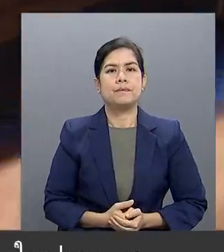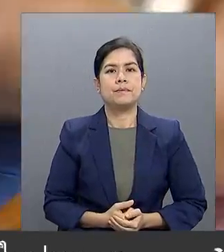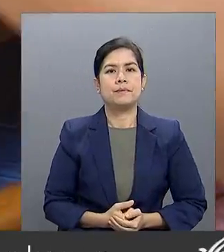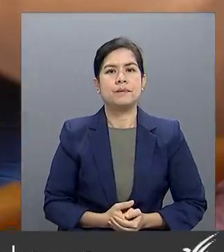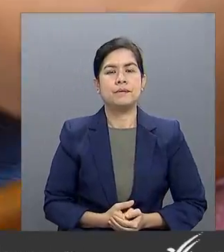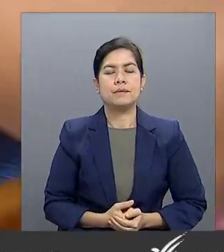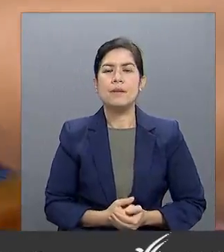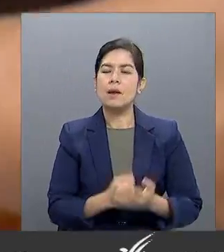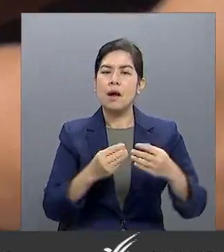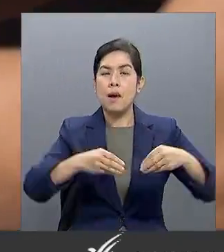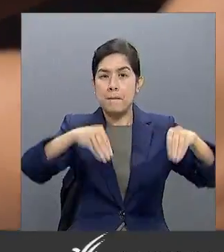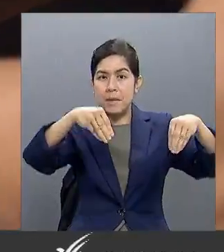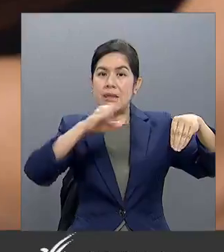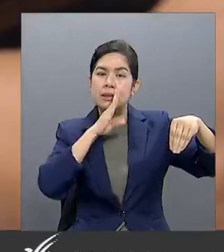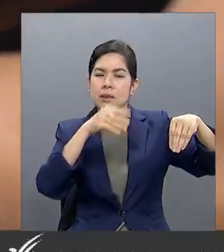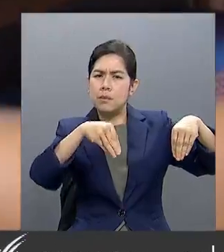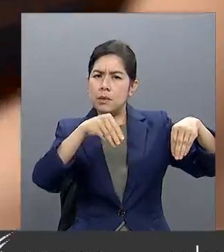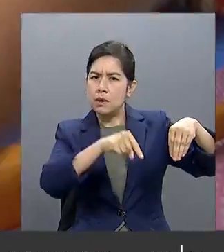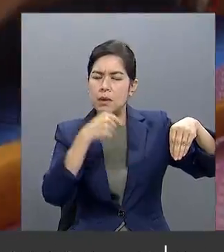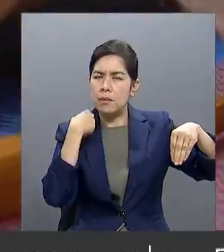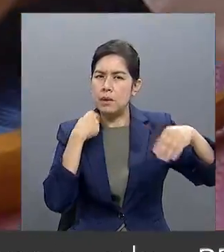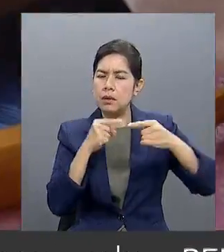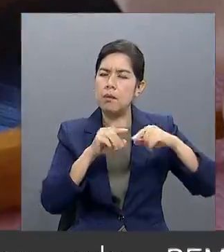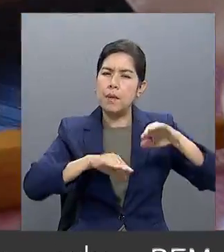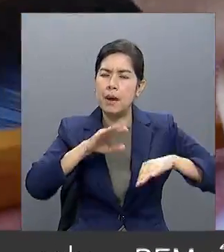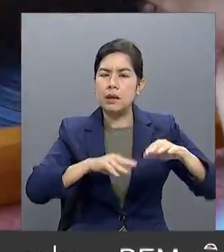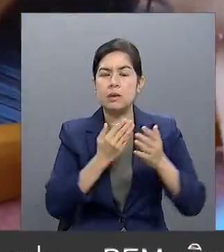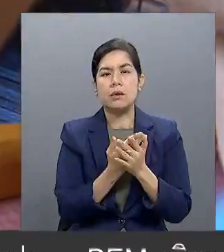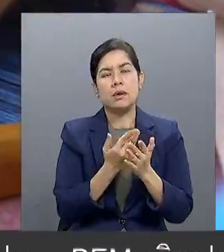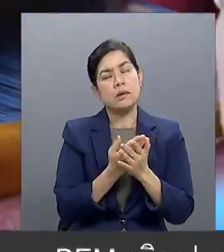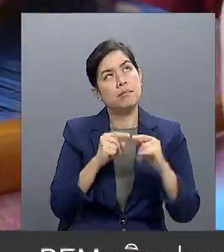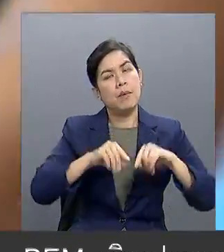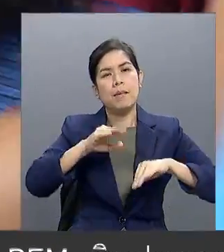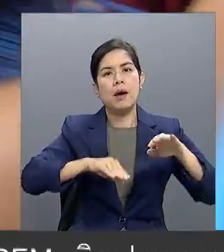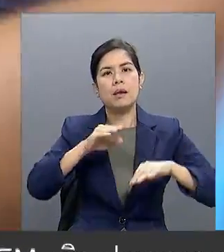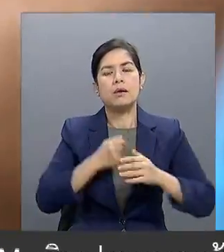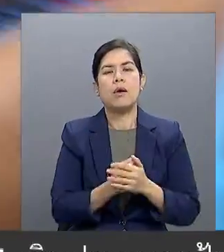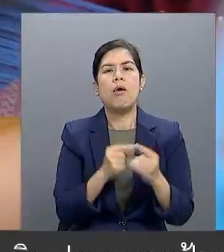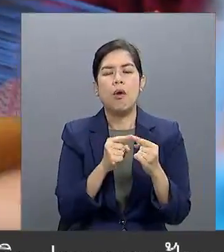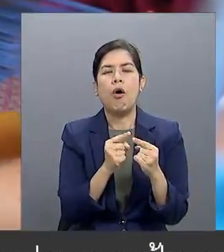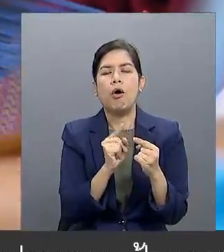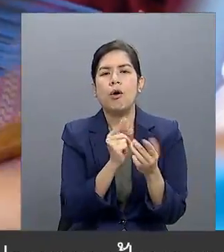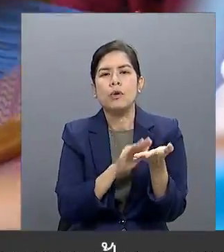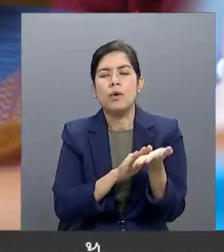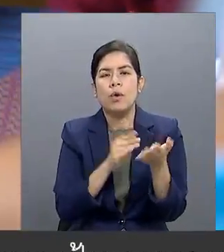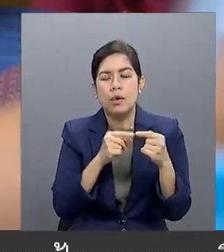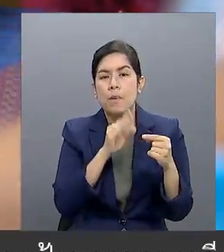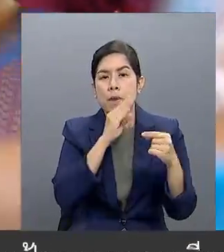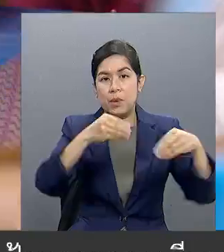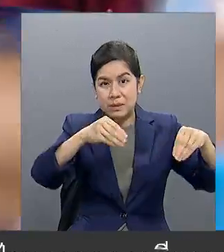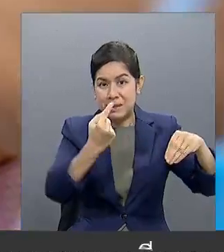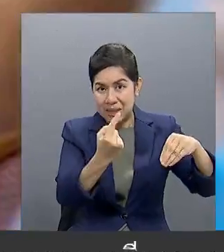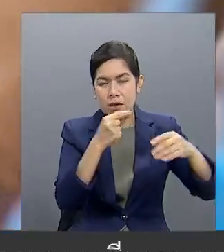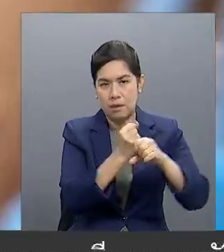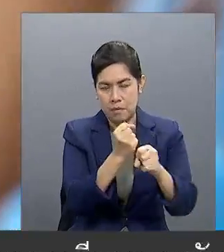มาณถ้ารีบหน่อยก็ประมาณครึ่งเดือนแต่ถ้าช่วงไหนไม่รีบ